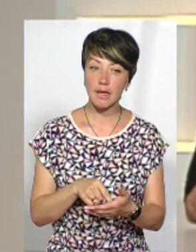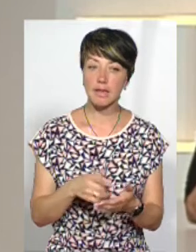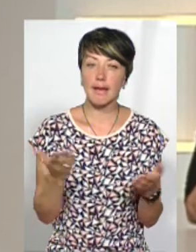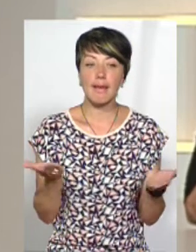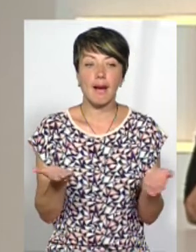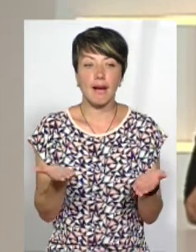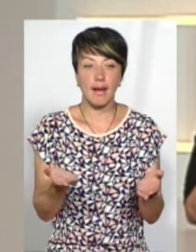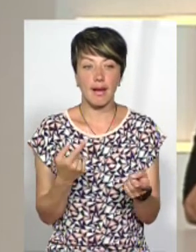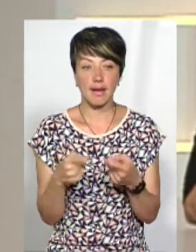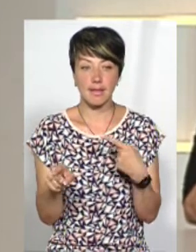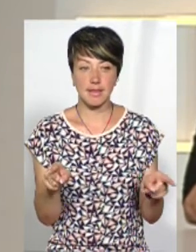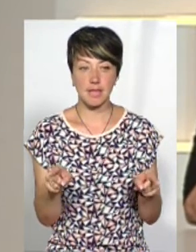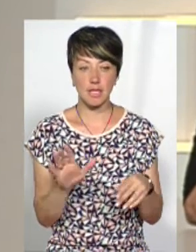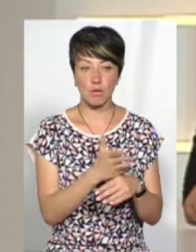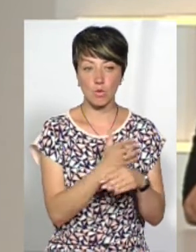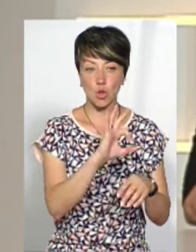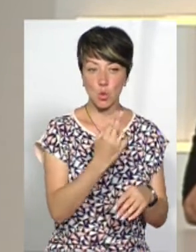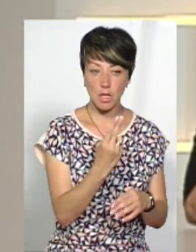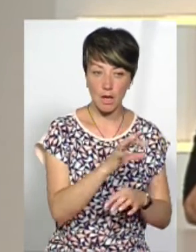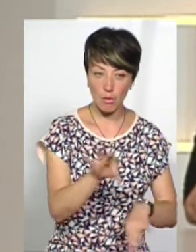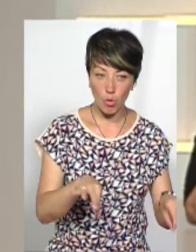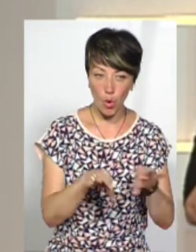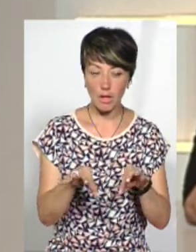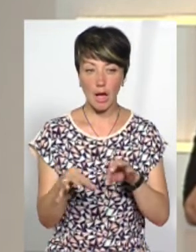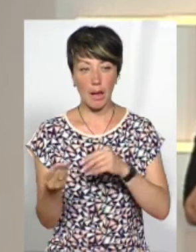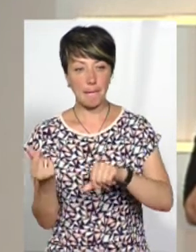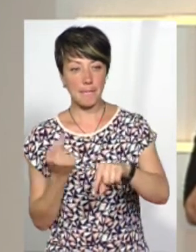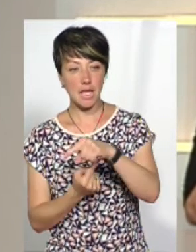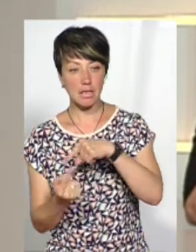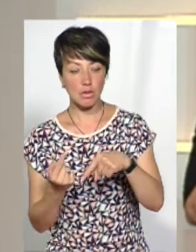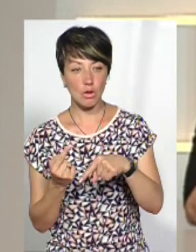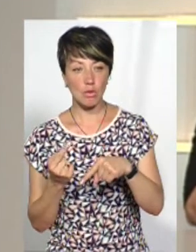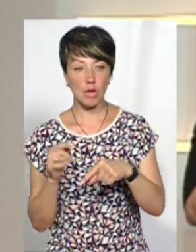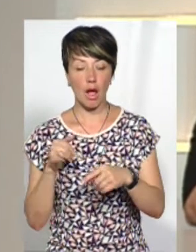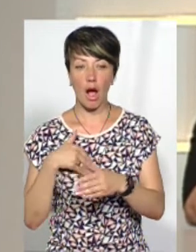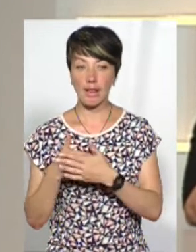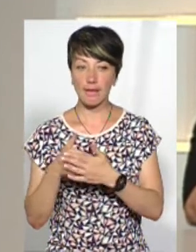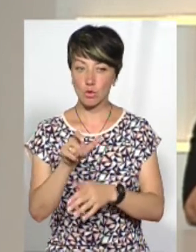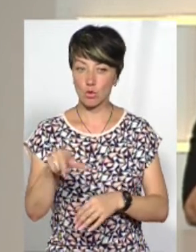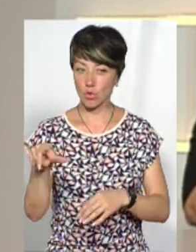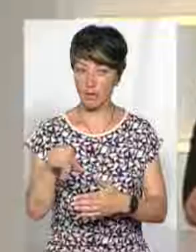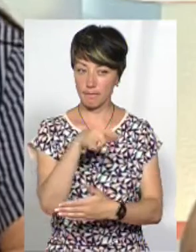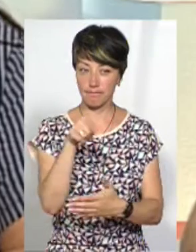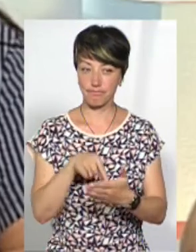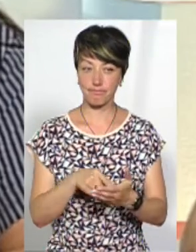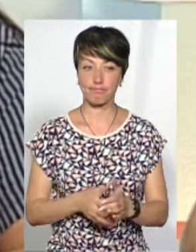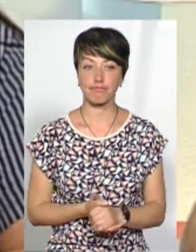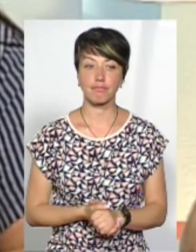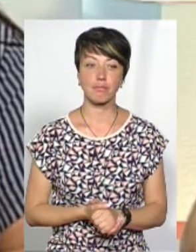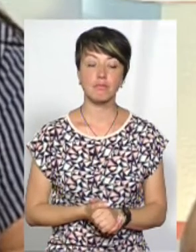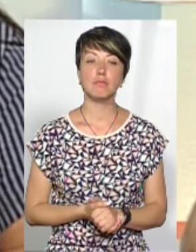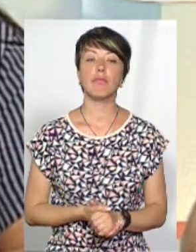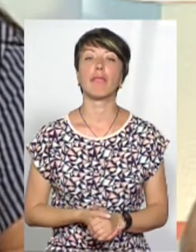яка різниця між соціальним проєктом та бізнесом і громадською активністю взагалі?